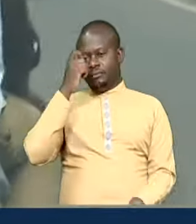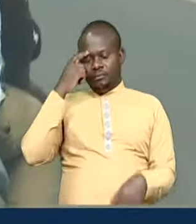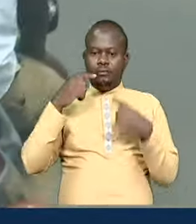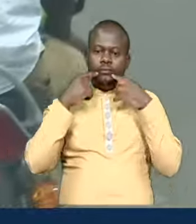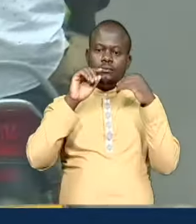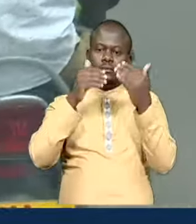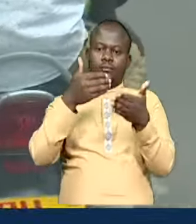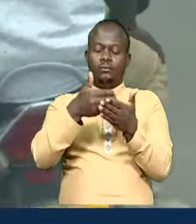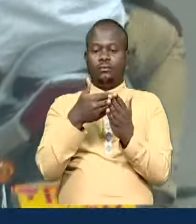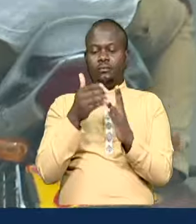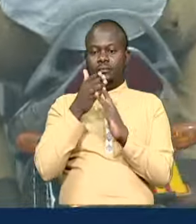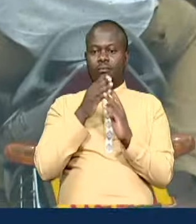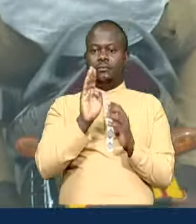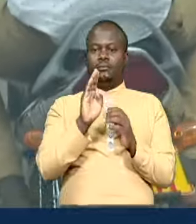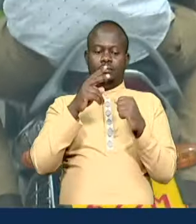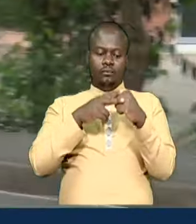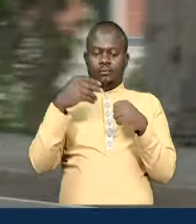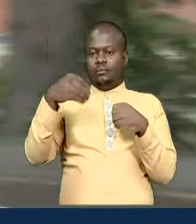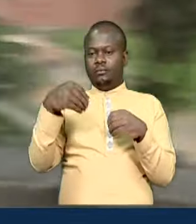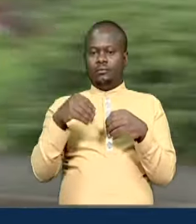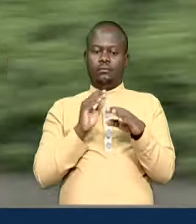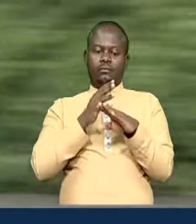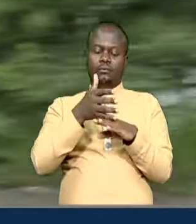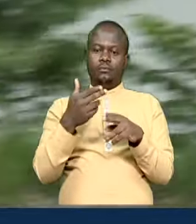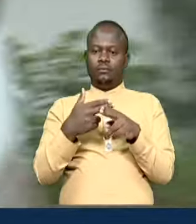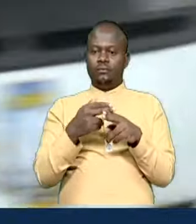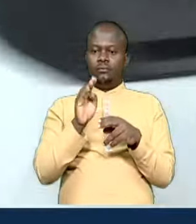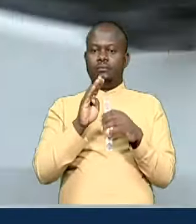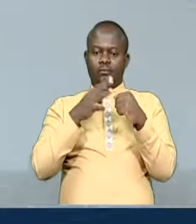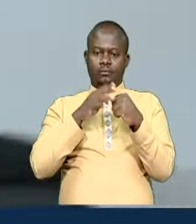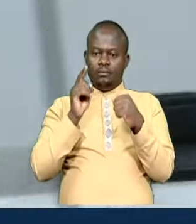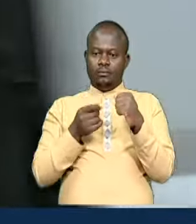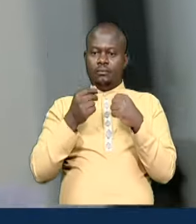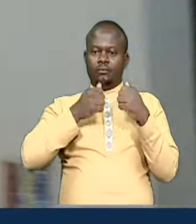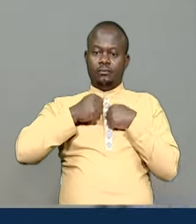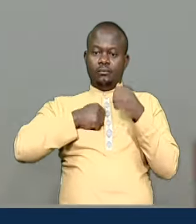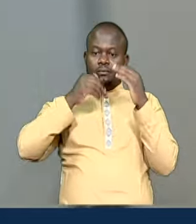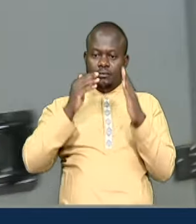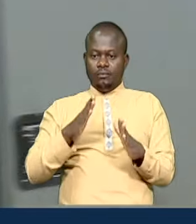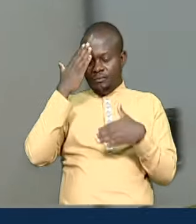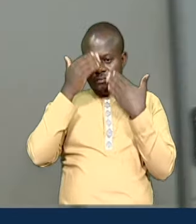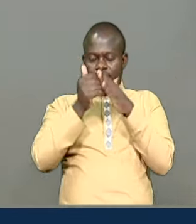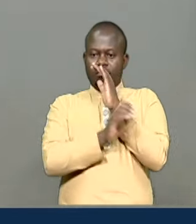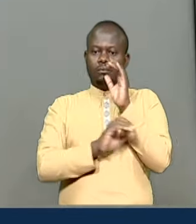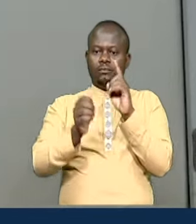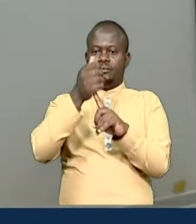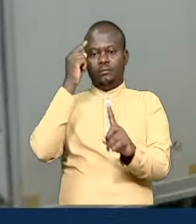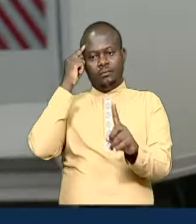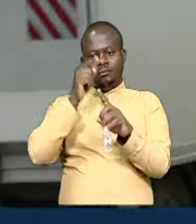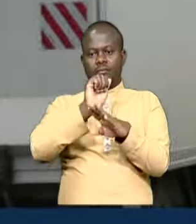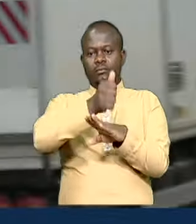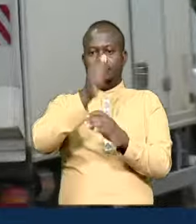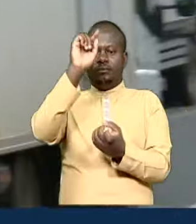ubifite icyo cya miliyari 7 z'amadolari ahwanye na miliyari 900,000,000 z'amafaranga y'u Rwanda, kugira ngo igihugu gire ku ntego cyihaye